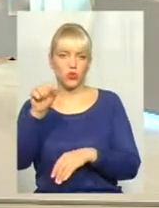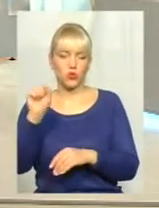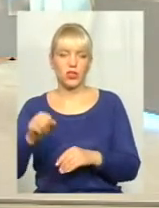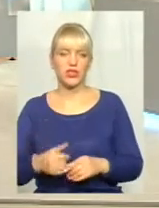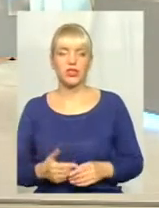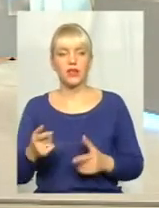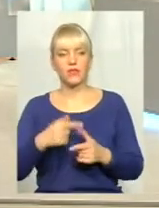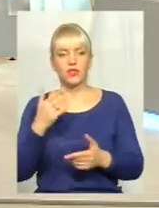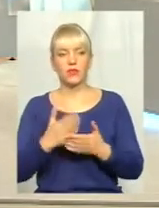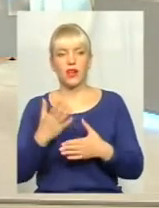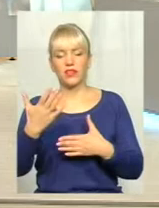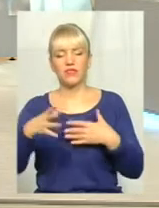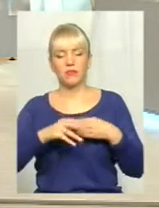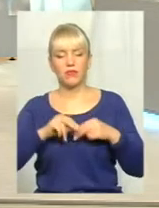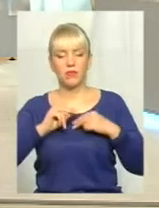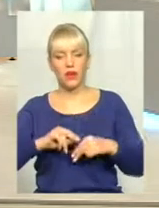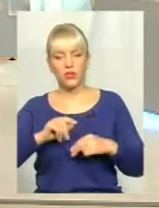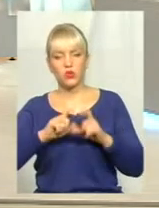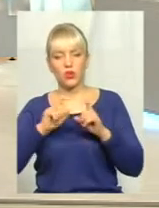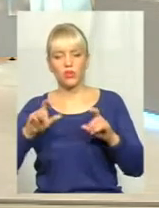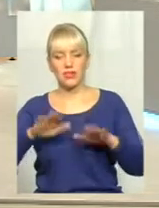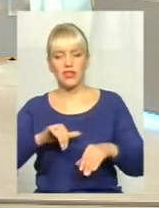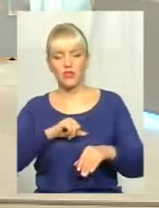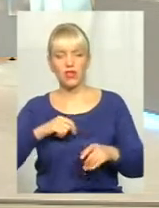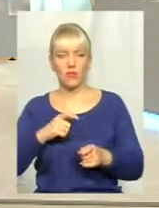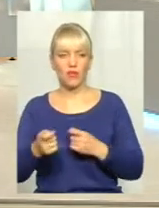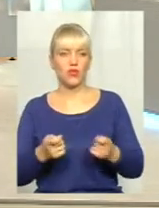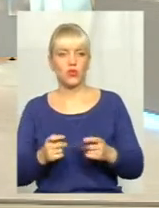співпрацю з органами місцевого самоврядування? Хто з наших